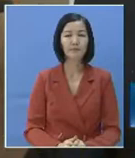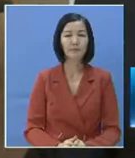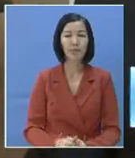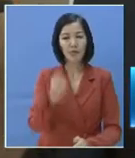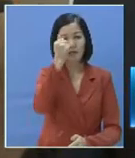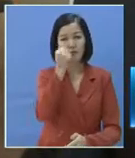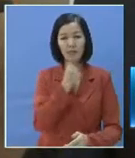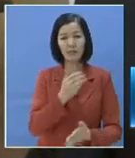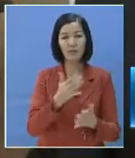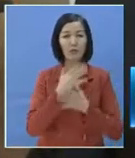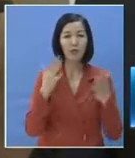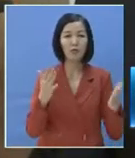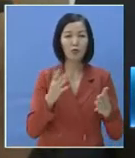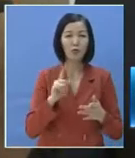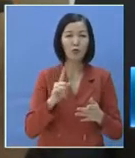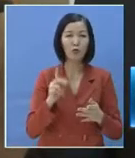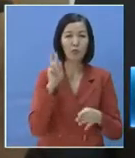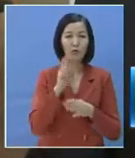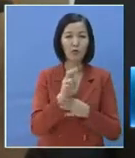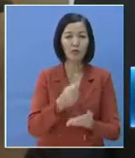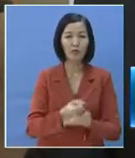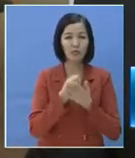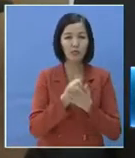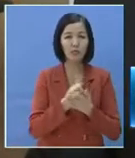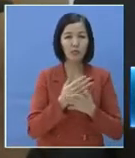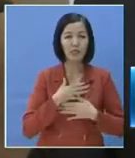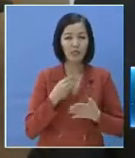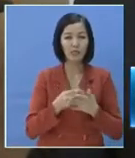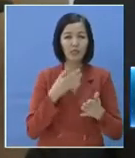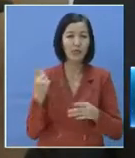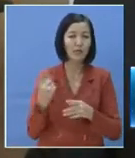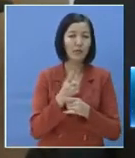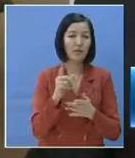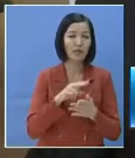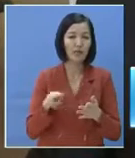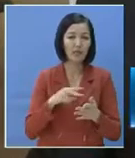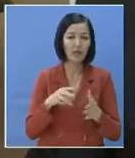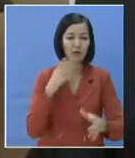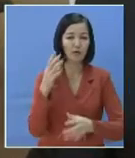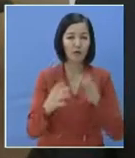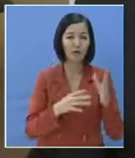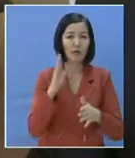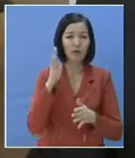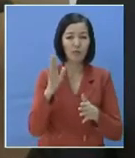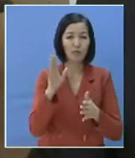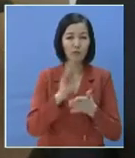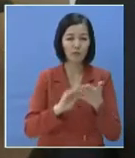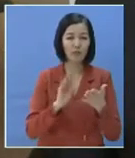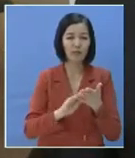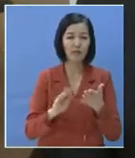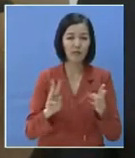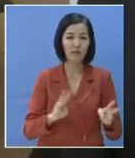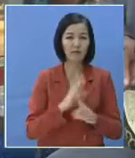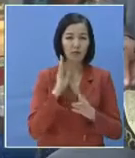«Спасибо большое всем, кто пришел меня поддержать. Я очень ценю. Это мои первые шаги в литературный мир. Я продолжу творить и писать, пока есть